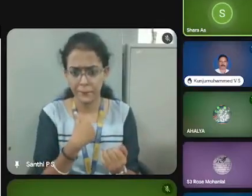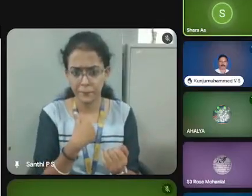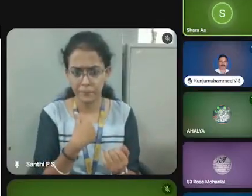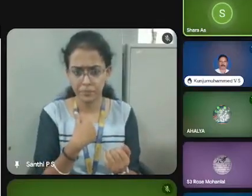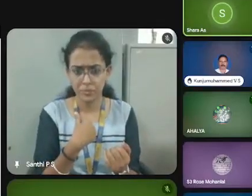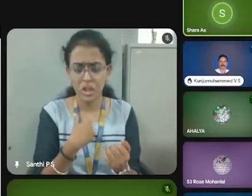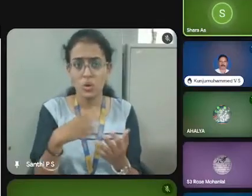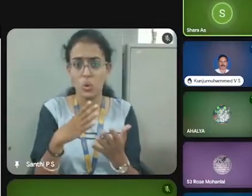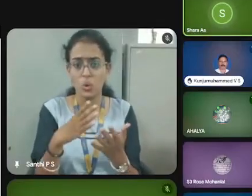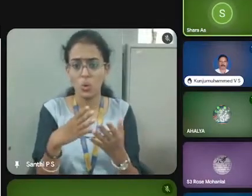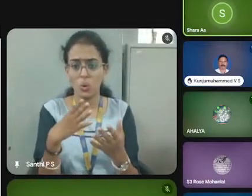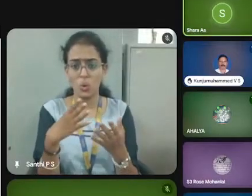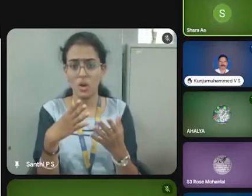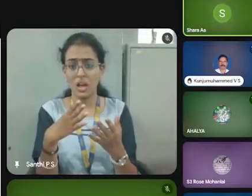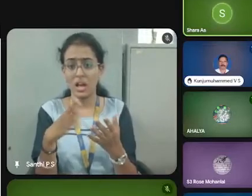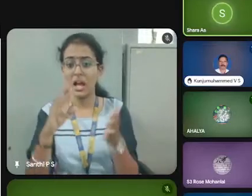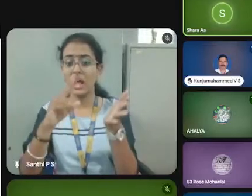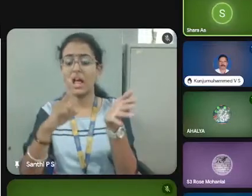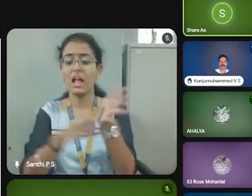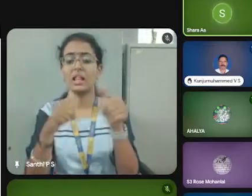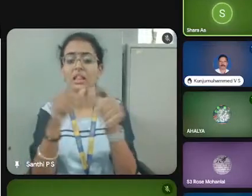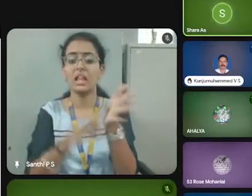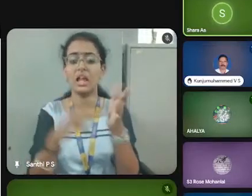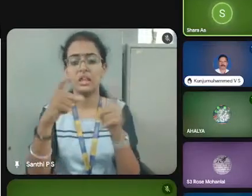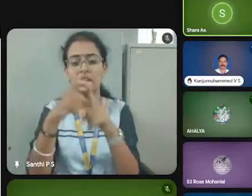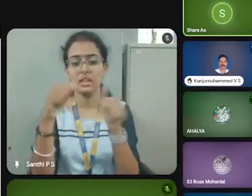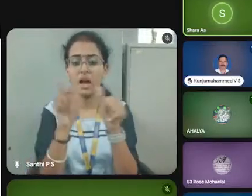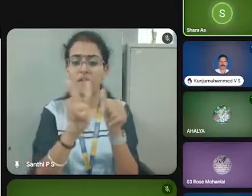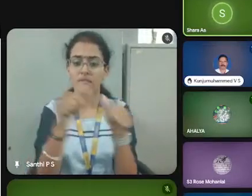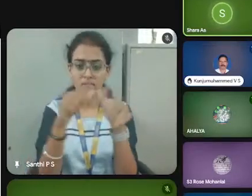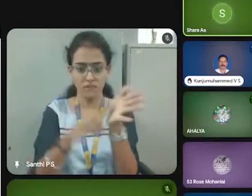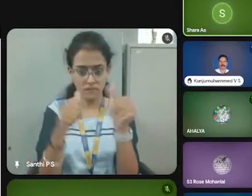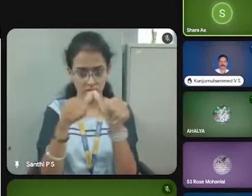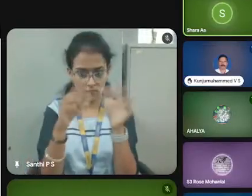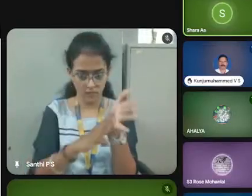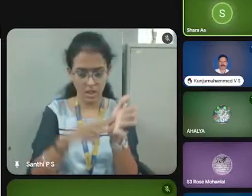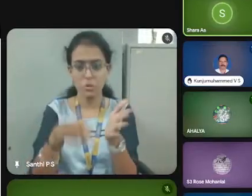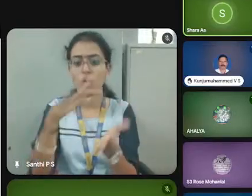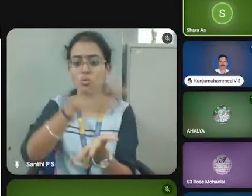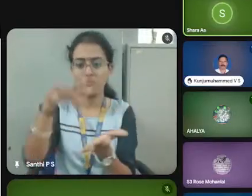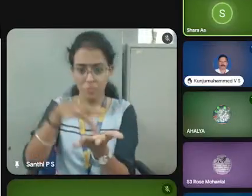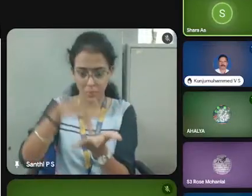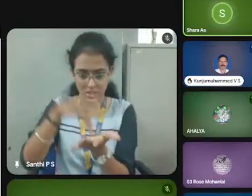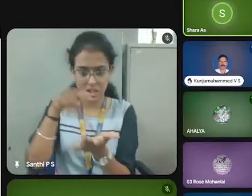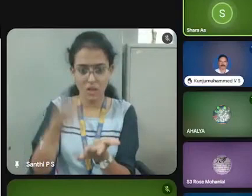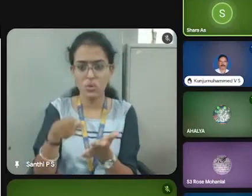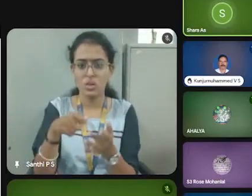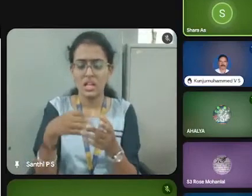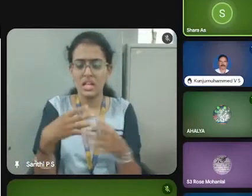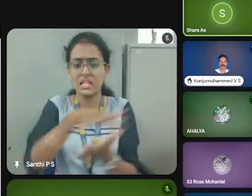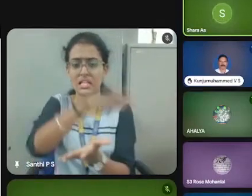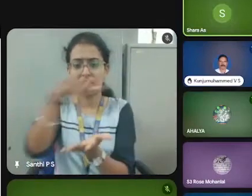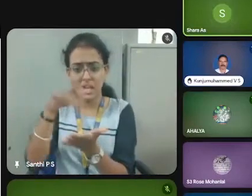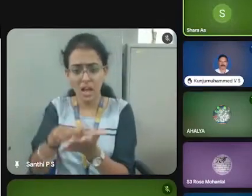റിസോഴ്സ് സെന്റർ ഉണ്ട്, അതായത് നന്ദാവനത്ത് സ്റ്റേറ്റ് റിസോഴ്സ് സെന്റർ ഉണ്ട്. അവിടെ ഒന്ന് തിരക്കിയാല് അവിടെ ലേണിംഗ് ഡിസബിലിറ്റിയുടെ